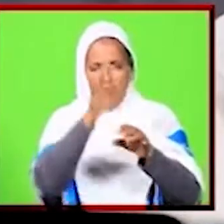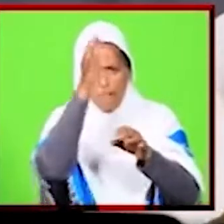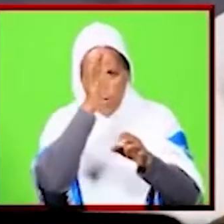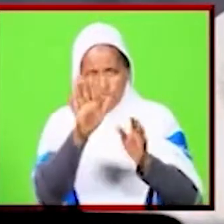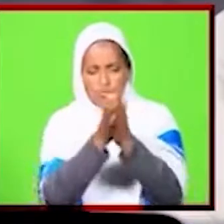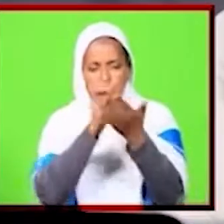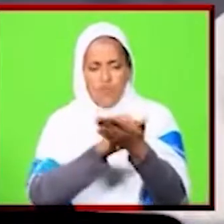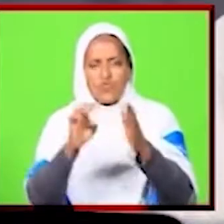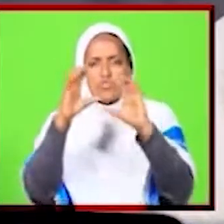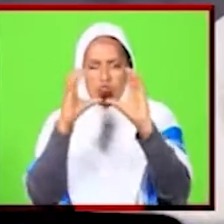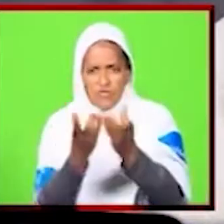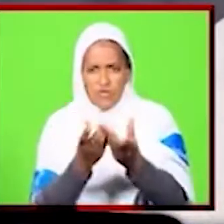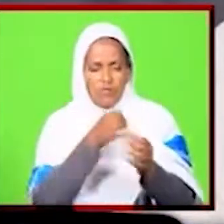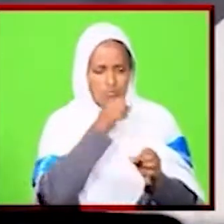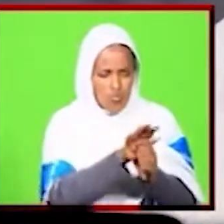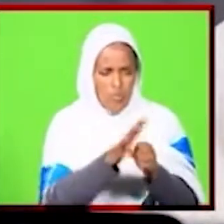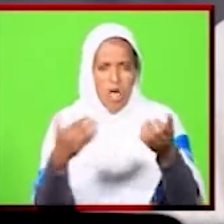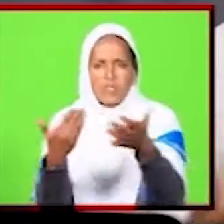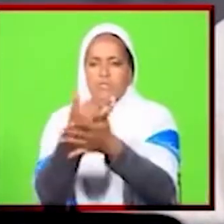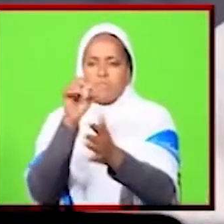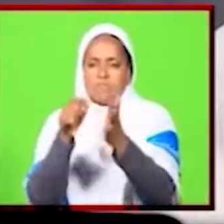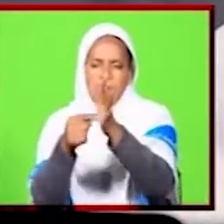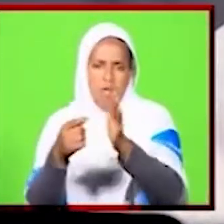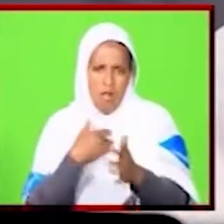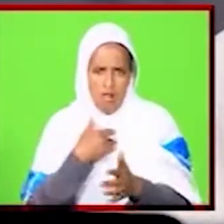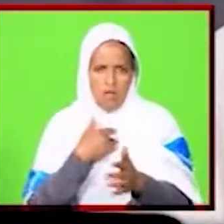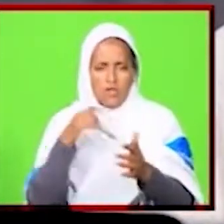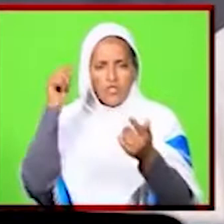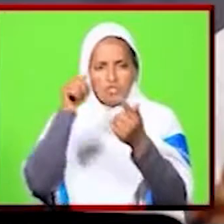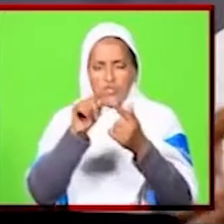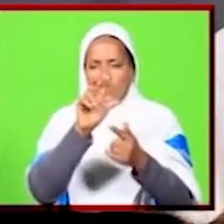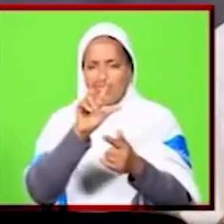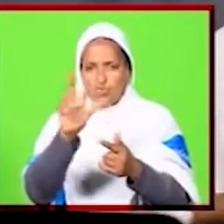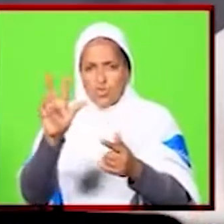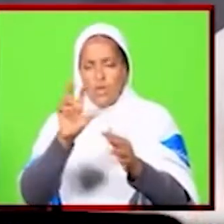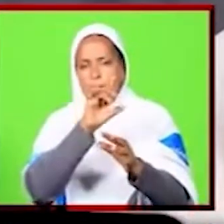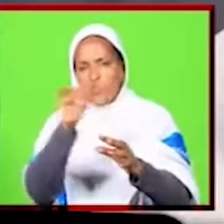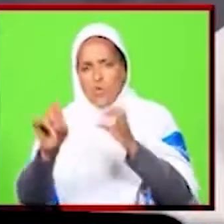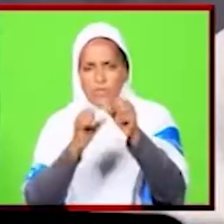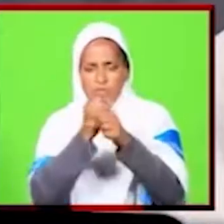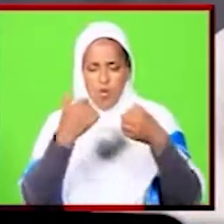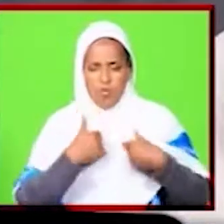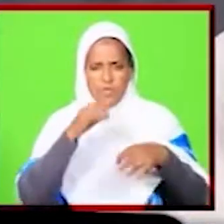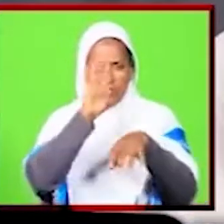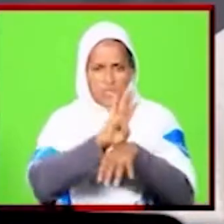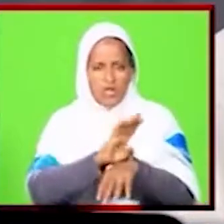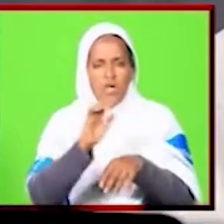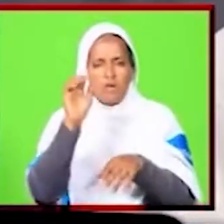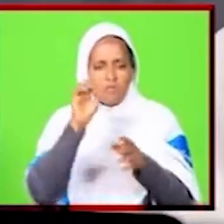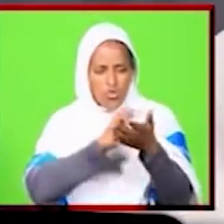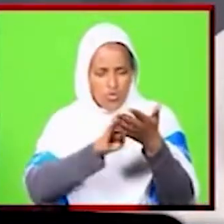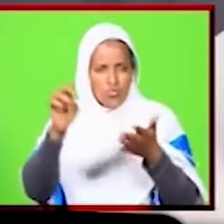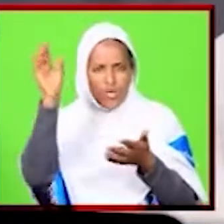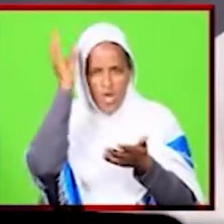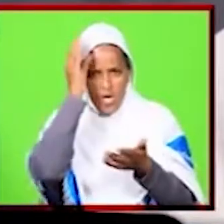አባቶች የመጽሐፍ ቅዱስ ክፍሎች ብሉይም ሐዲስም ተጠቅሰዋል። ለምሳሌ እስከ ሶስተኛ መቶ ዓመት በነበሩት የቤተክርስቲያን አባቶች እነ